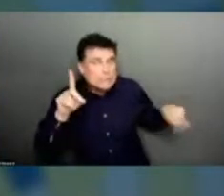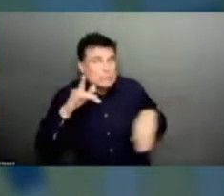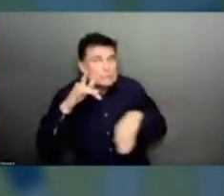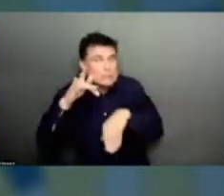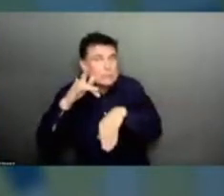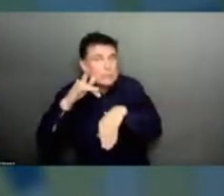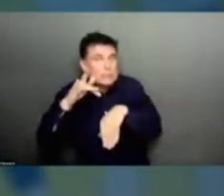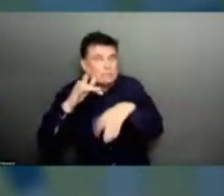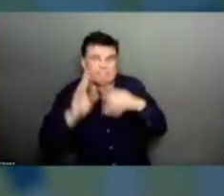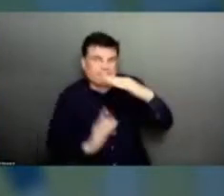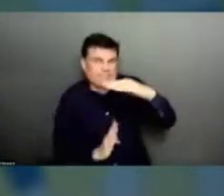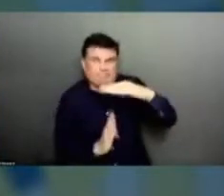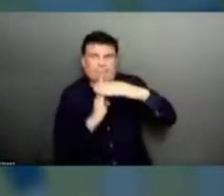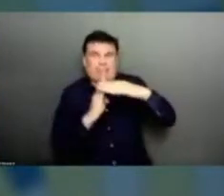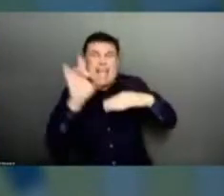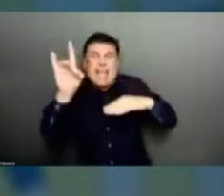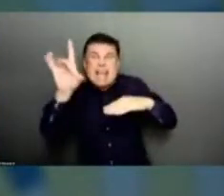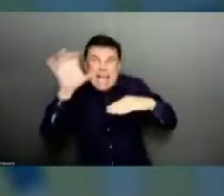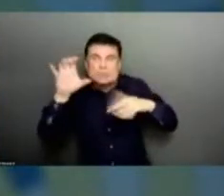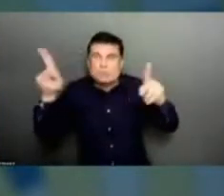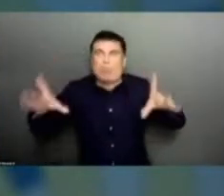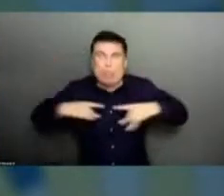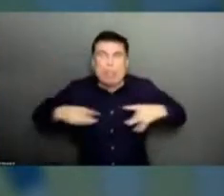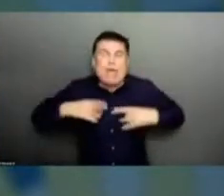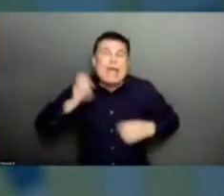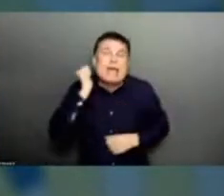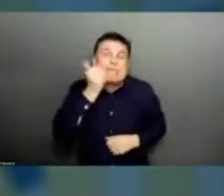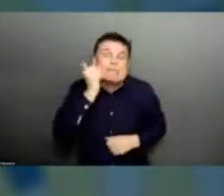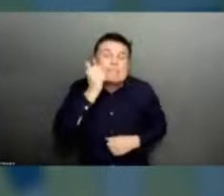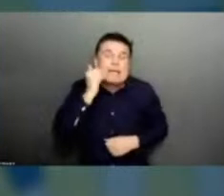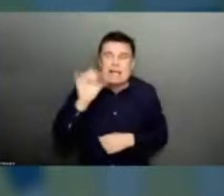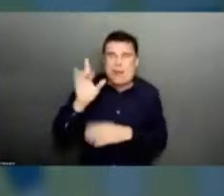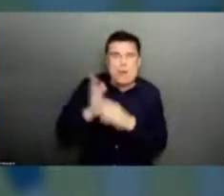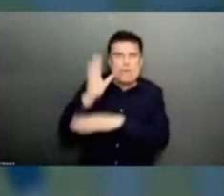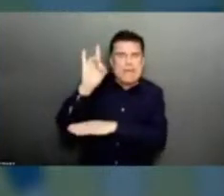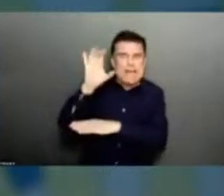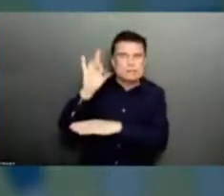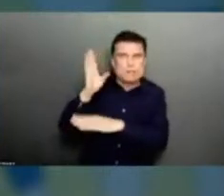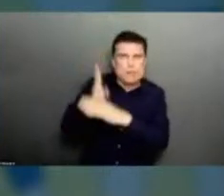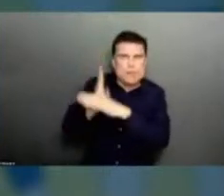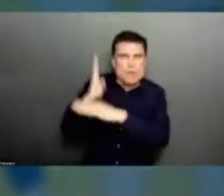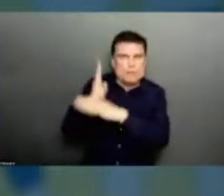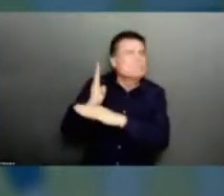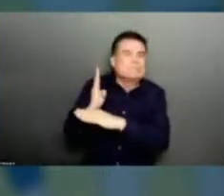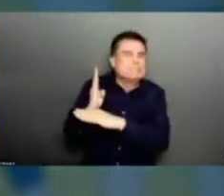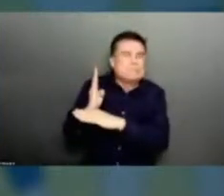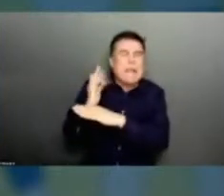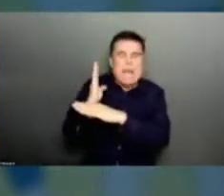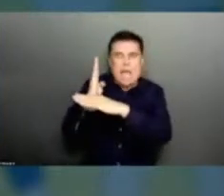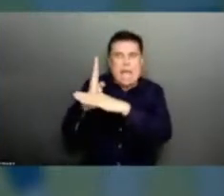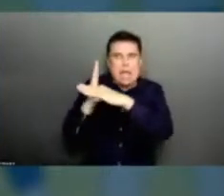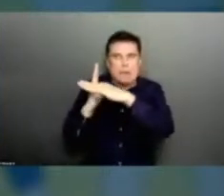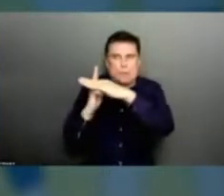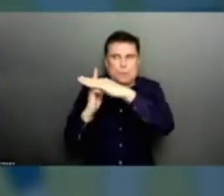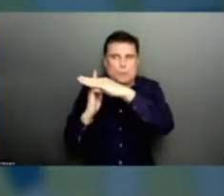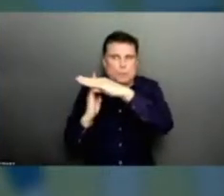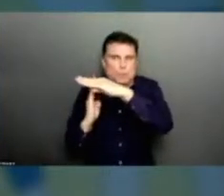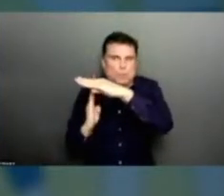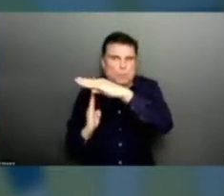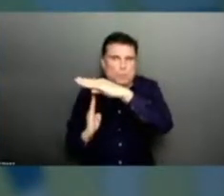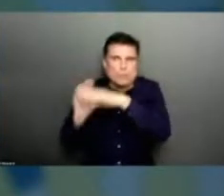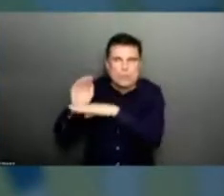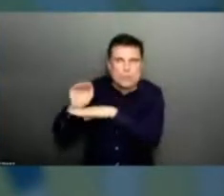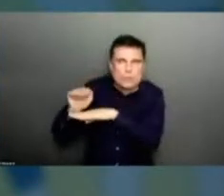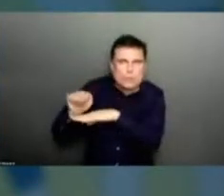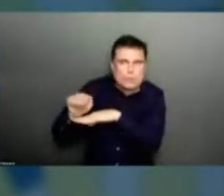现 But 在 the 到400-500 background 个。 blue tells us that we need to be cautious 但是这 because we 个 can 还是 very 提醒我 easily 们，我 the 们要时刻 scenarios 警 that the 惕， model shows